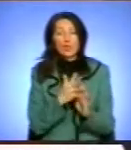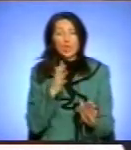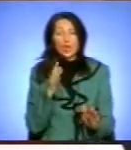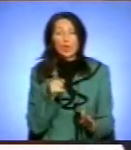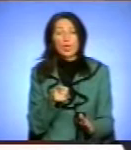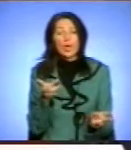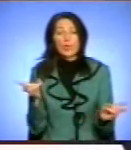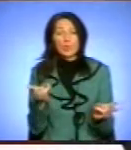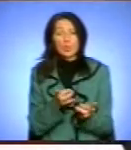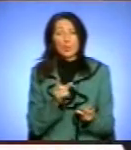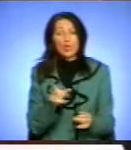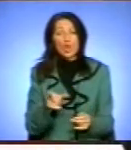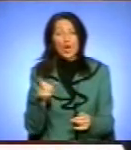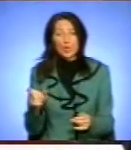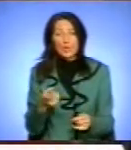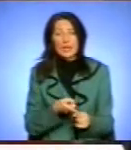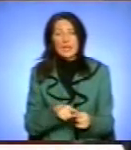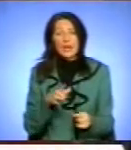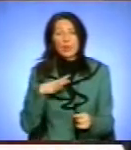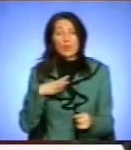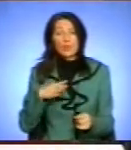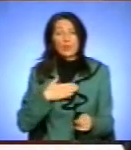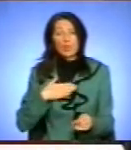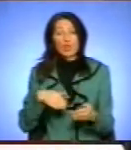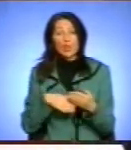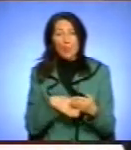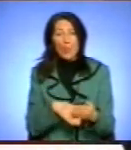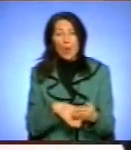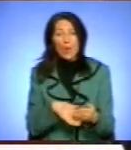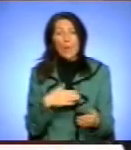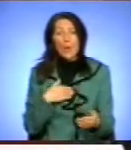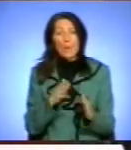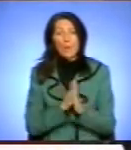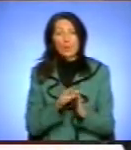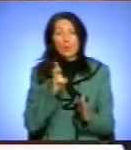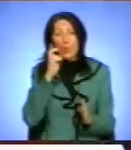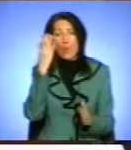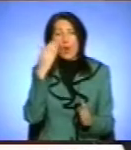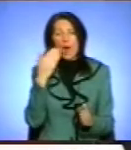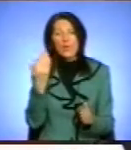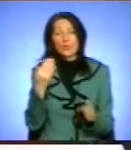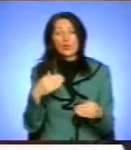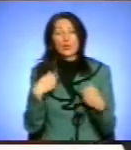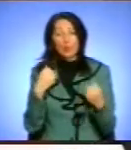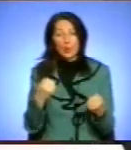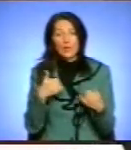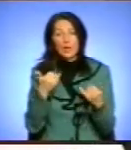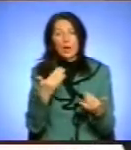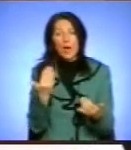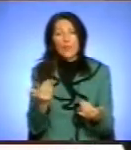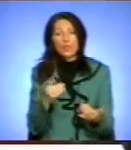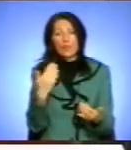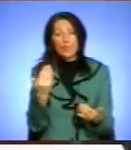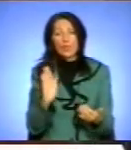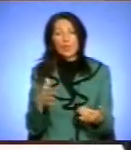тих потребуючих людях, які очікують від нас допомоги. Ми просимо Бога вас, здоров'я для вас, щоб ви